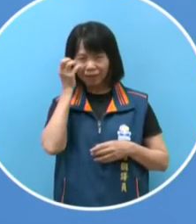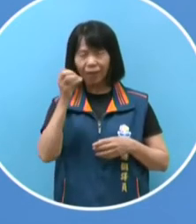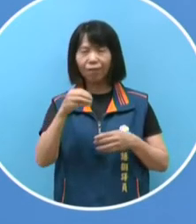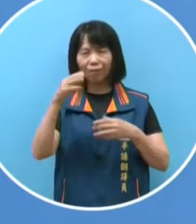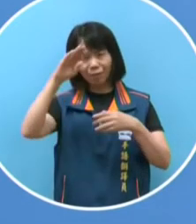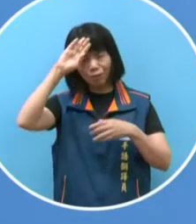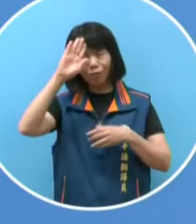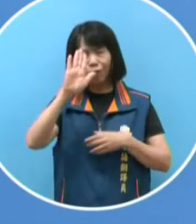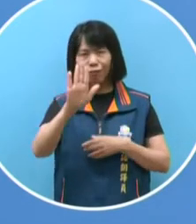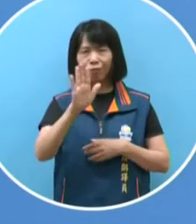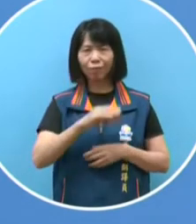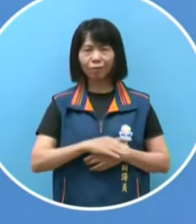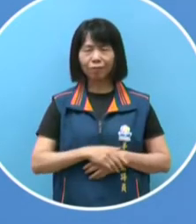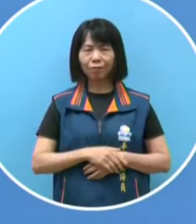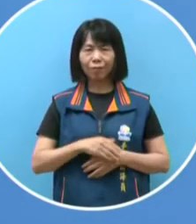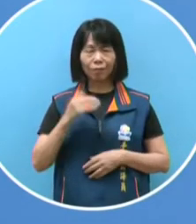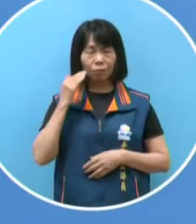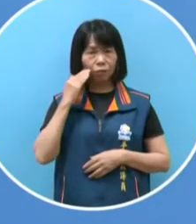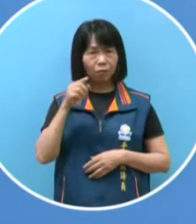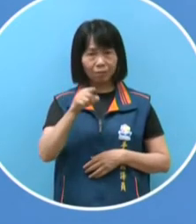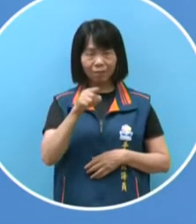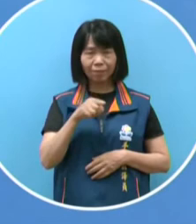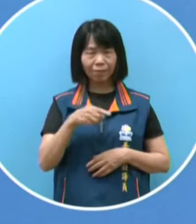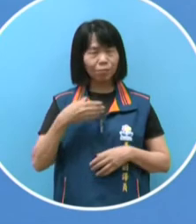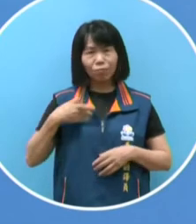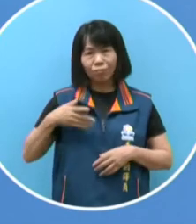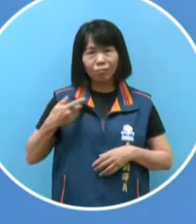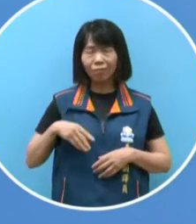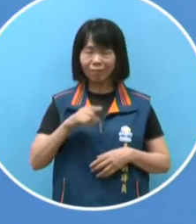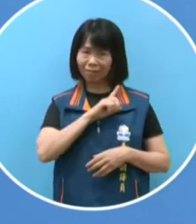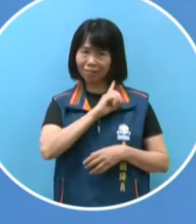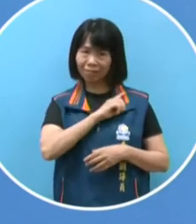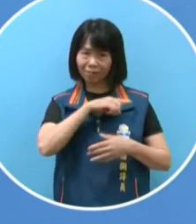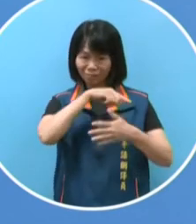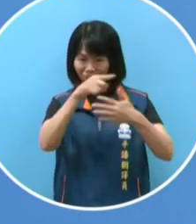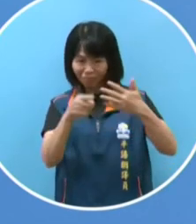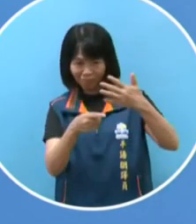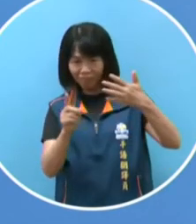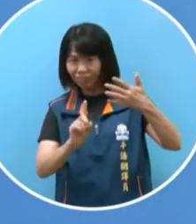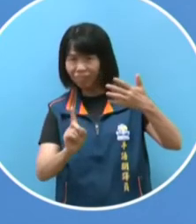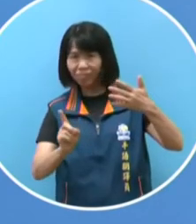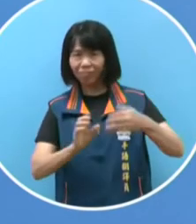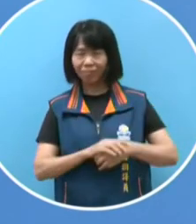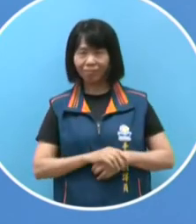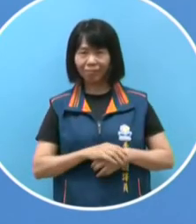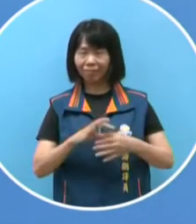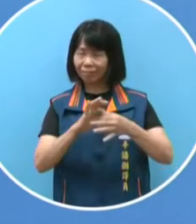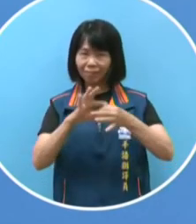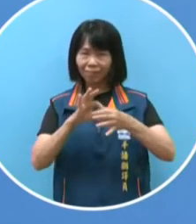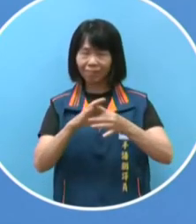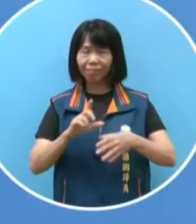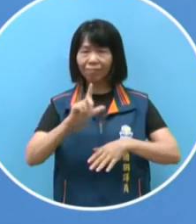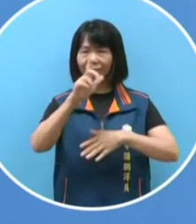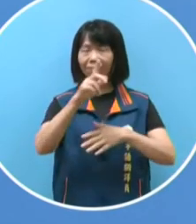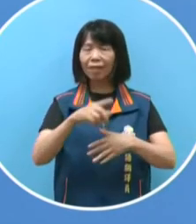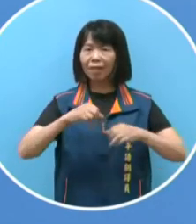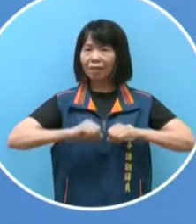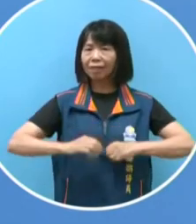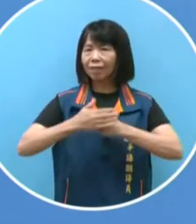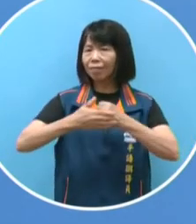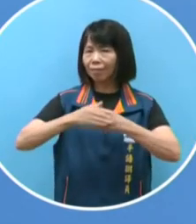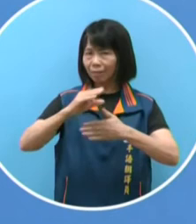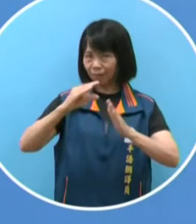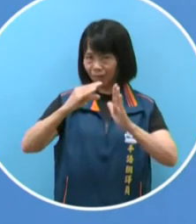病的哈。那如果各位你如果不晓得你到底是否是符合这类条件的话，你可以上我们的健保局